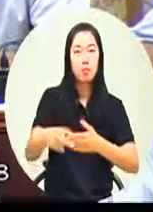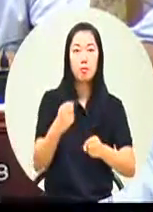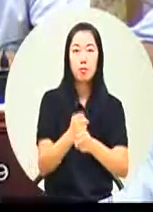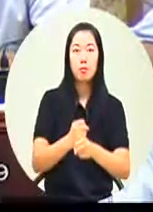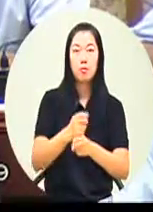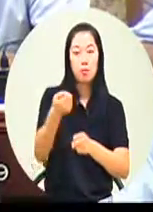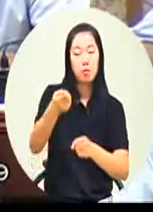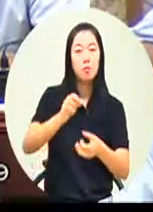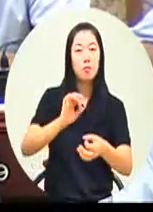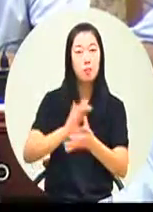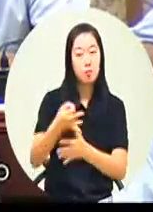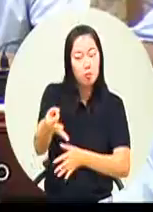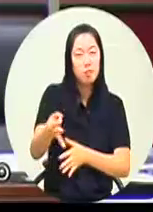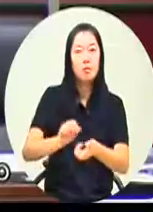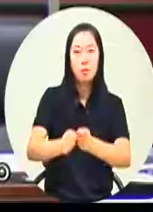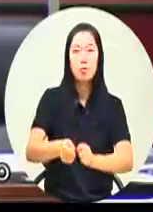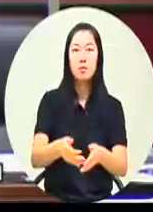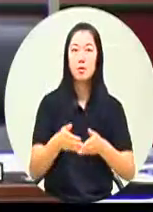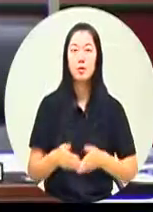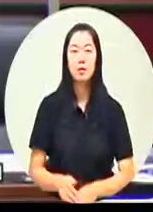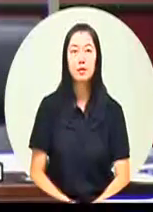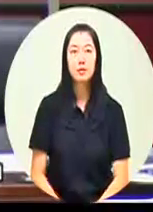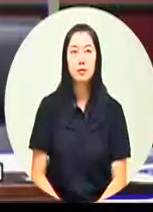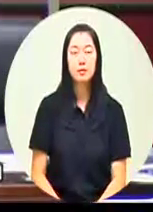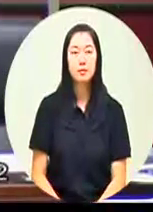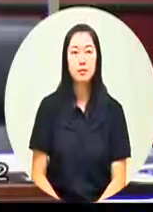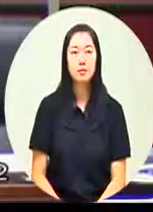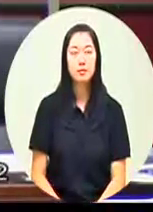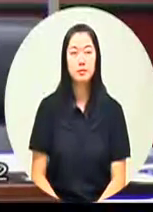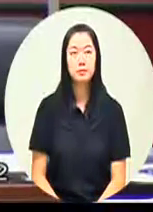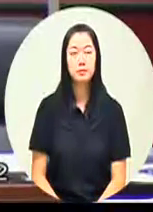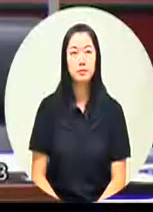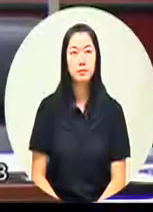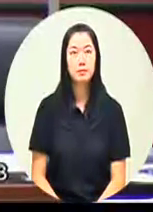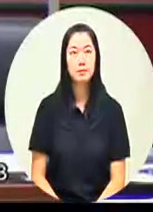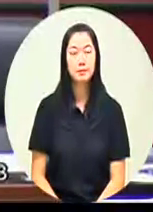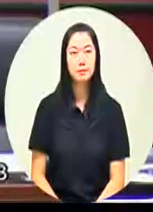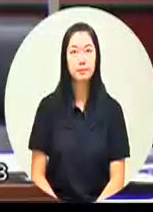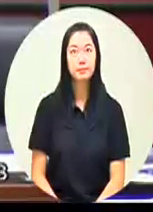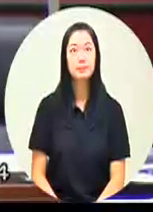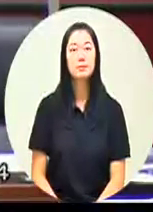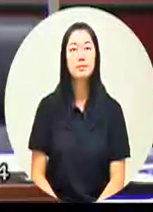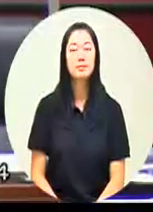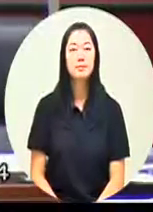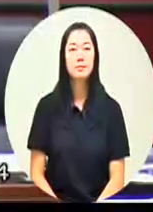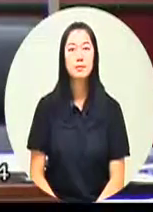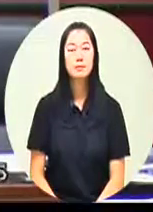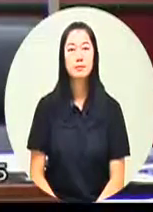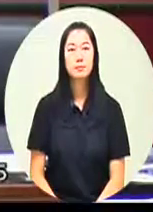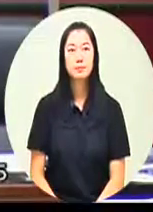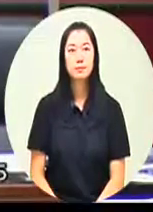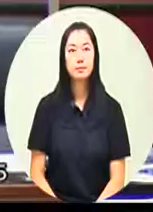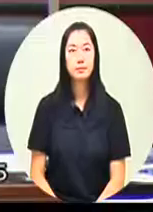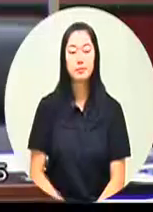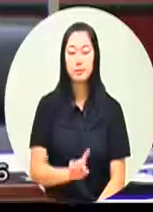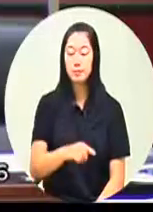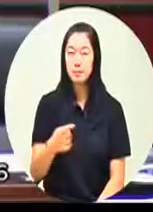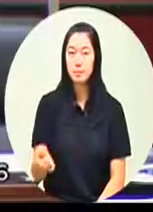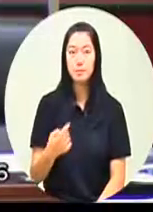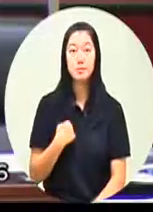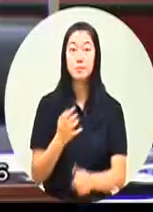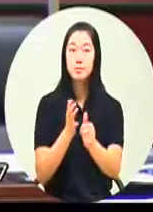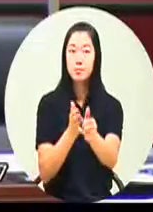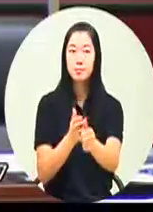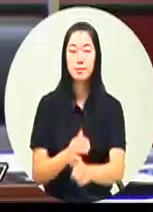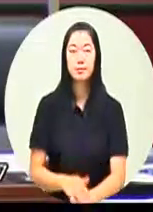分。 哦，好，那预算的部分我大概了解，吴局长你请坐。你请坐。接下来我要来请